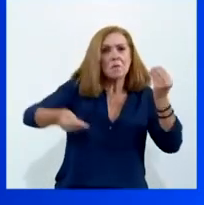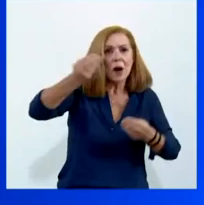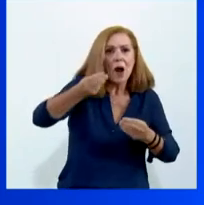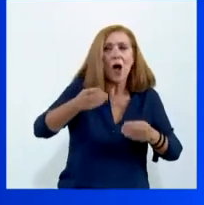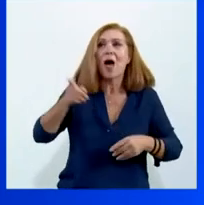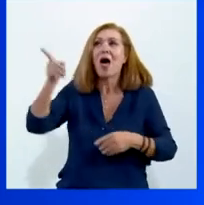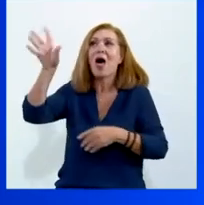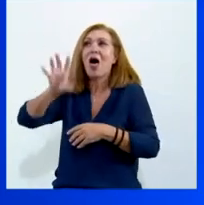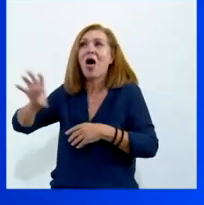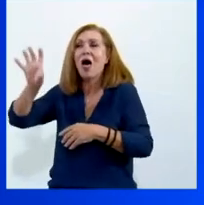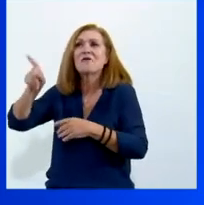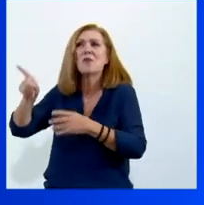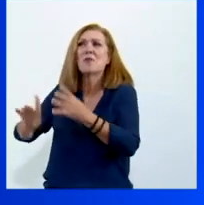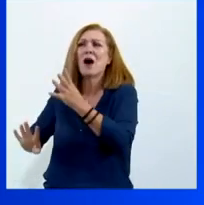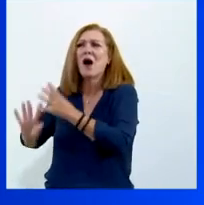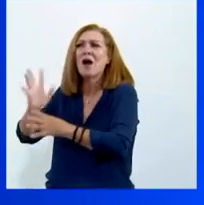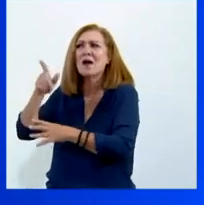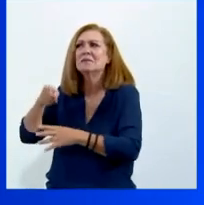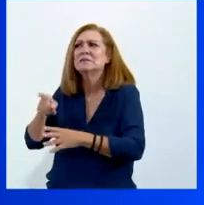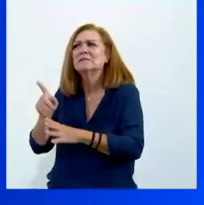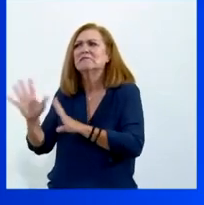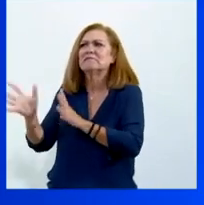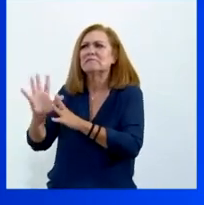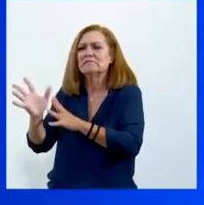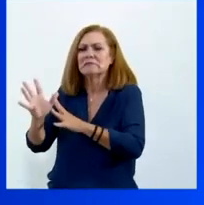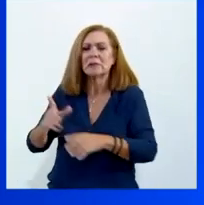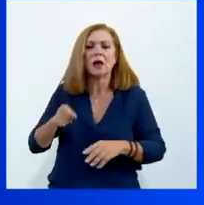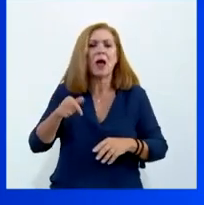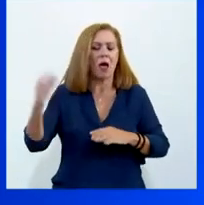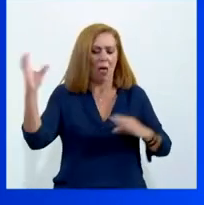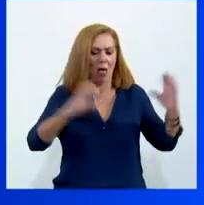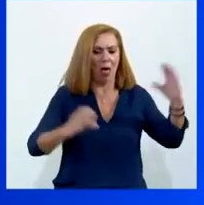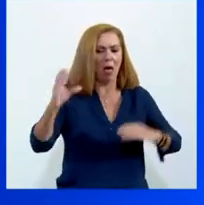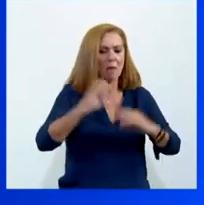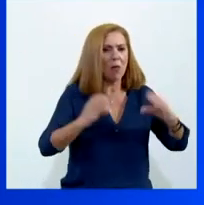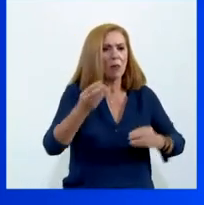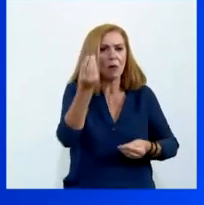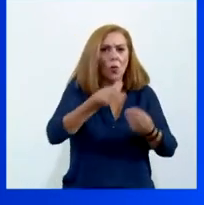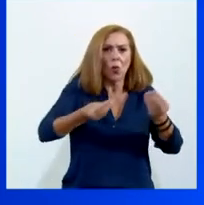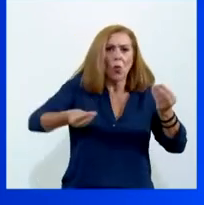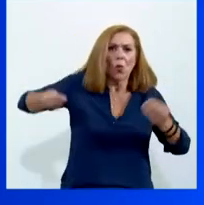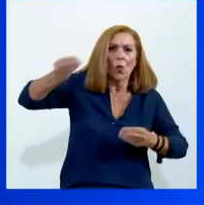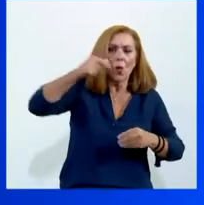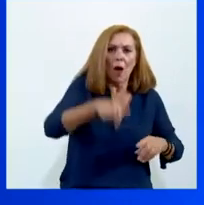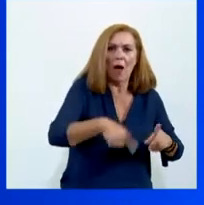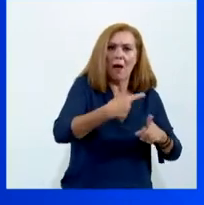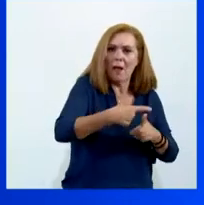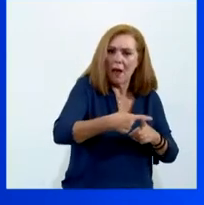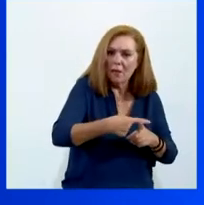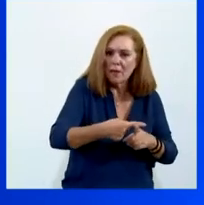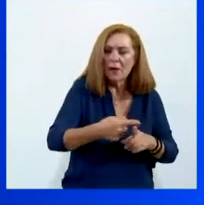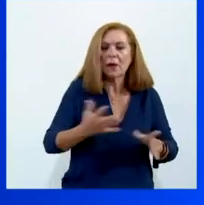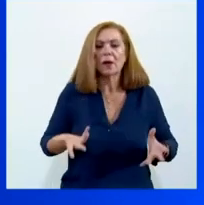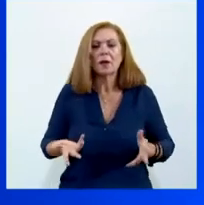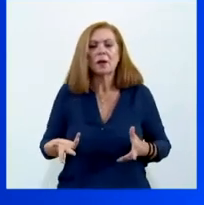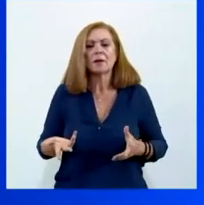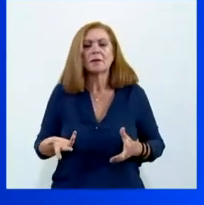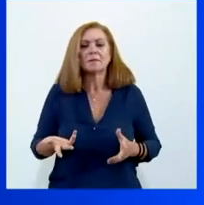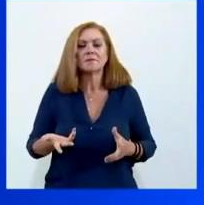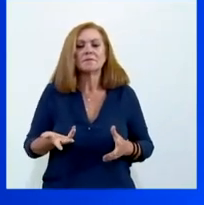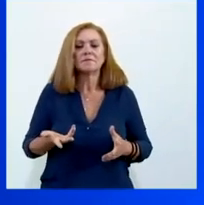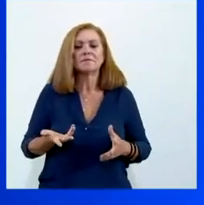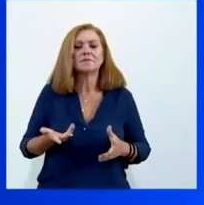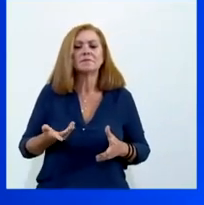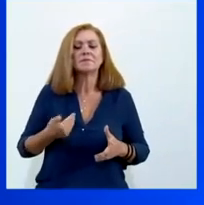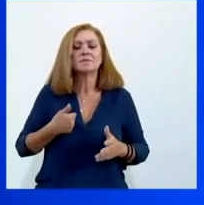με το ζόρι θα έχει ανάπτυξη φέτος, με επενδύσεις οι οποίες εξακολουθούν να ενισχύονται συνέχεια, με κλάδους οι οποίοι,